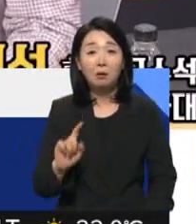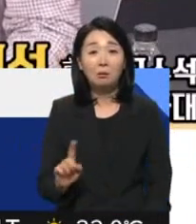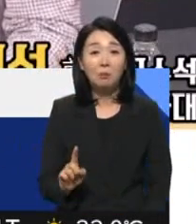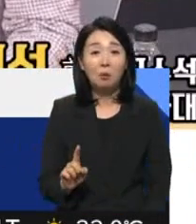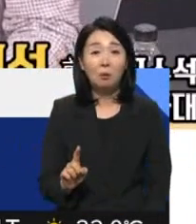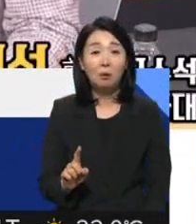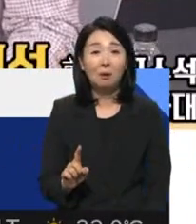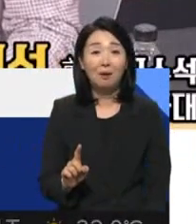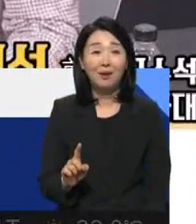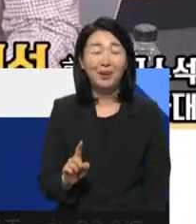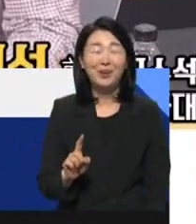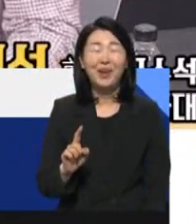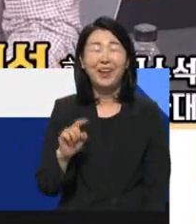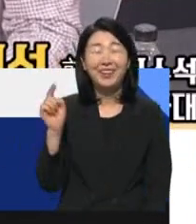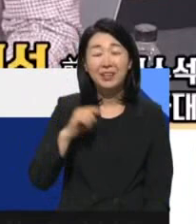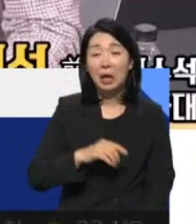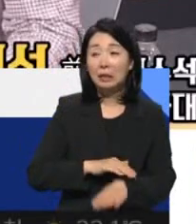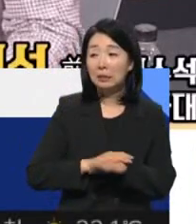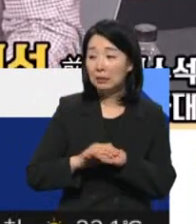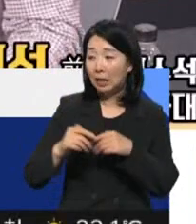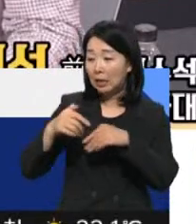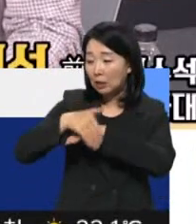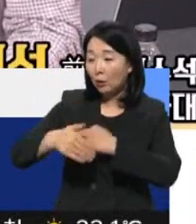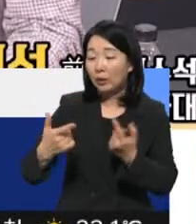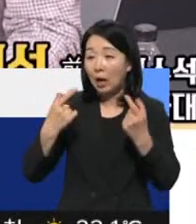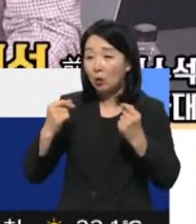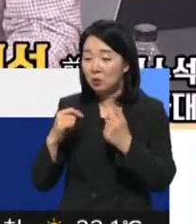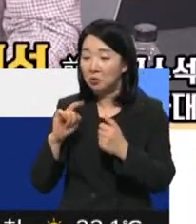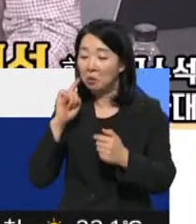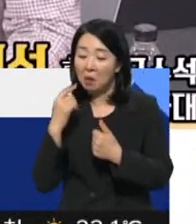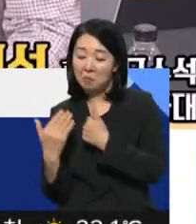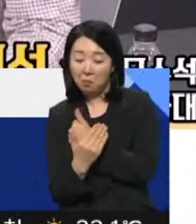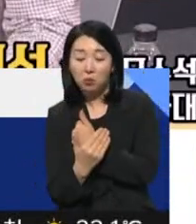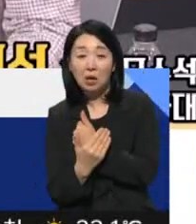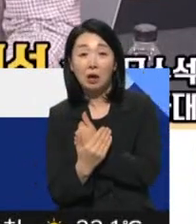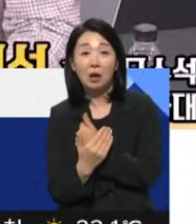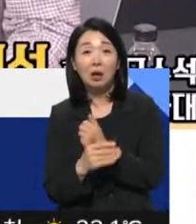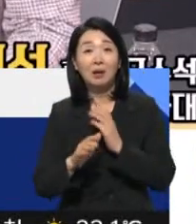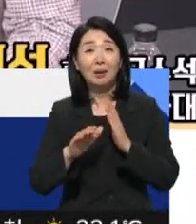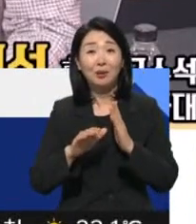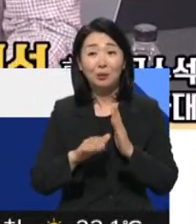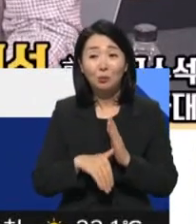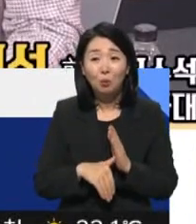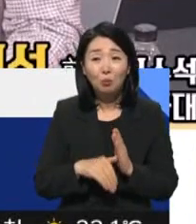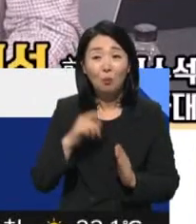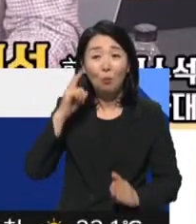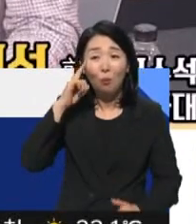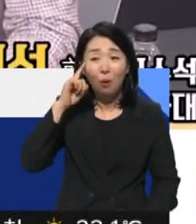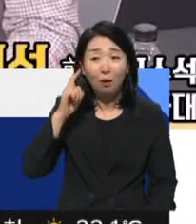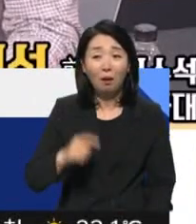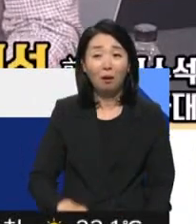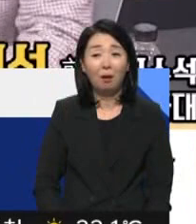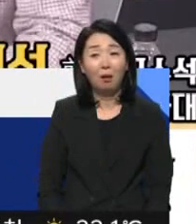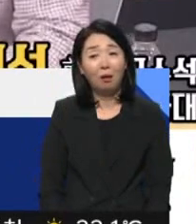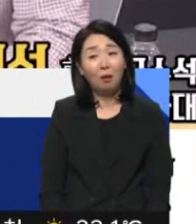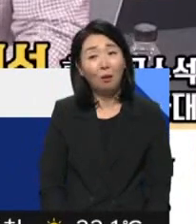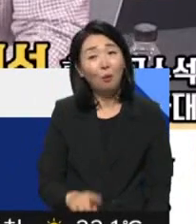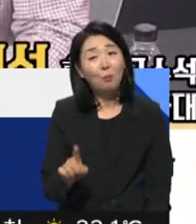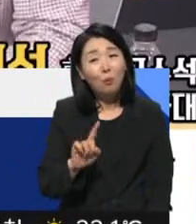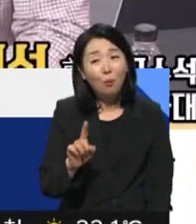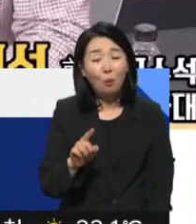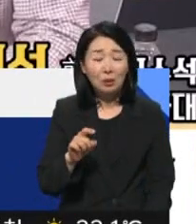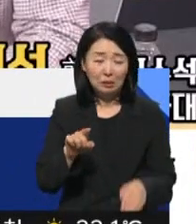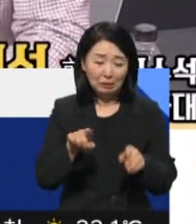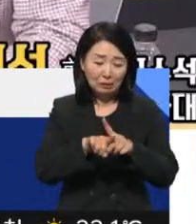마치 그렇지 않은 것처럼 포장하다 보니까 정상적으로는 이해하기 없는 말이 막 쏟아지는 거예요. 또